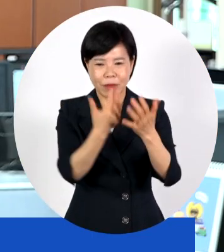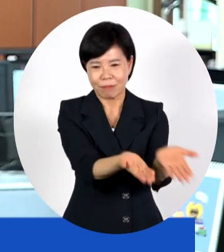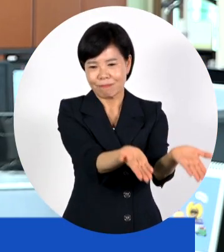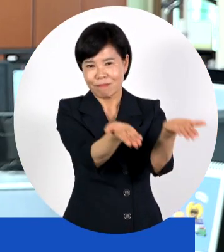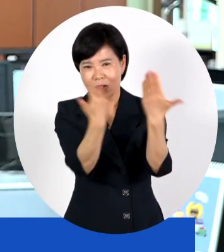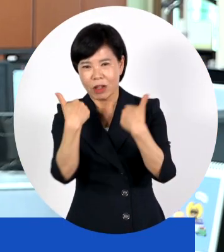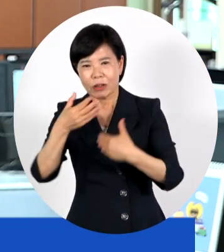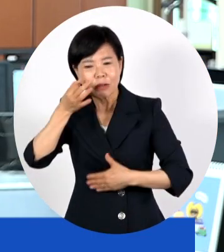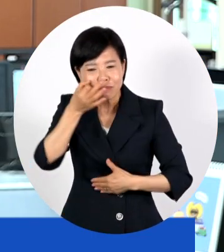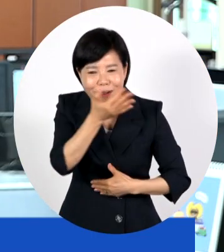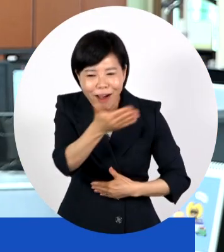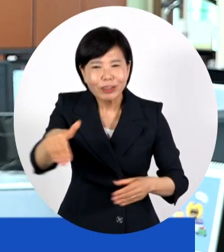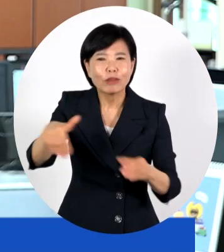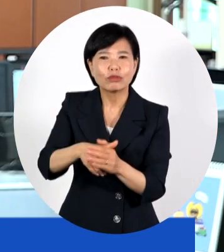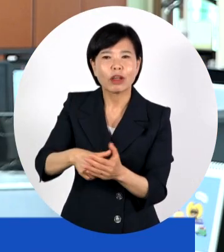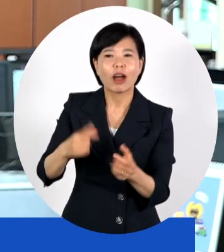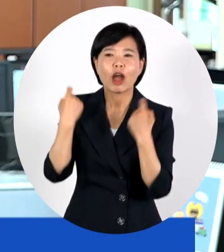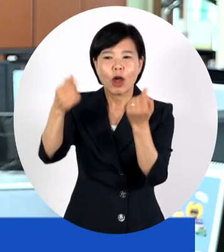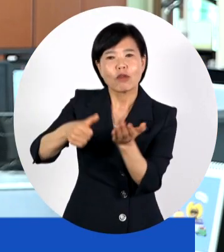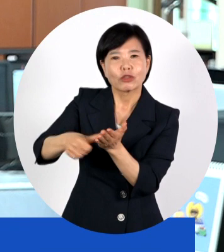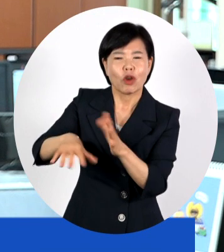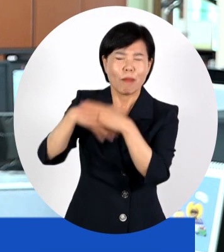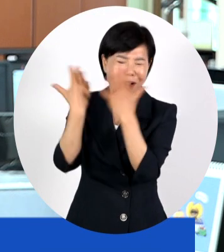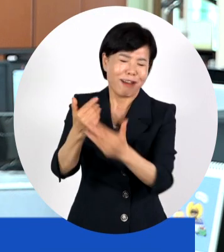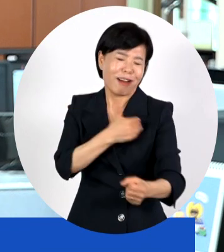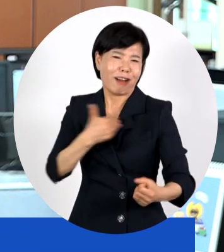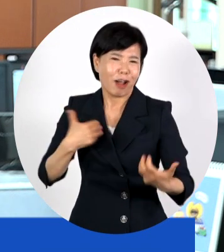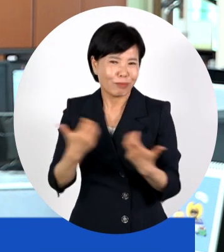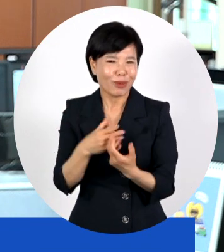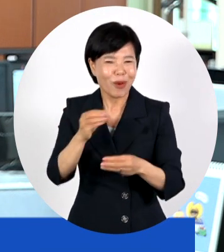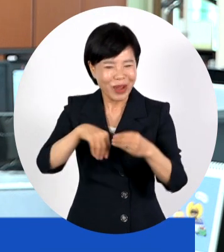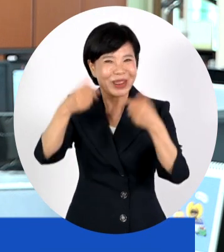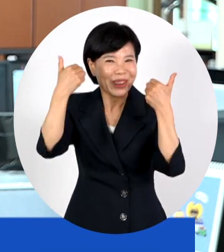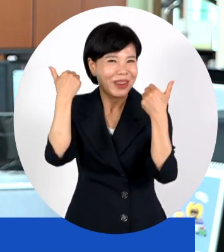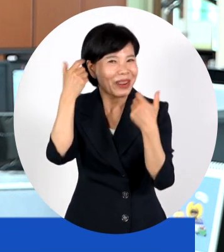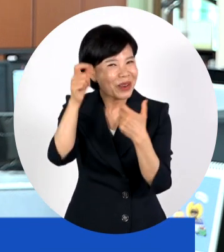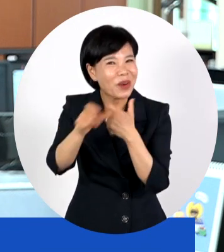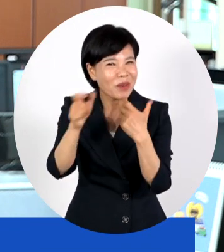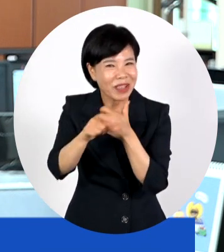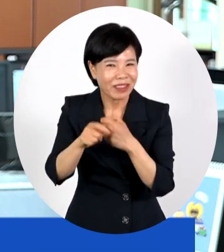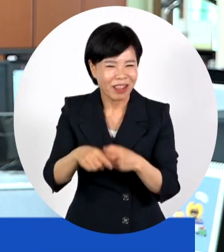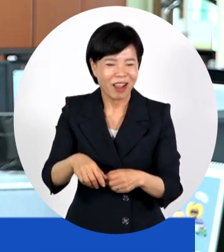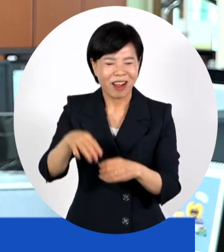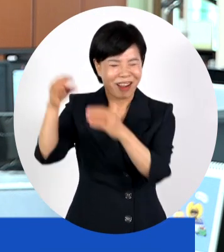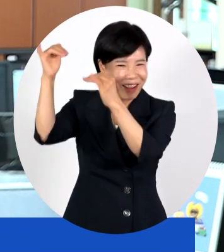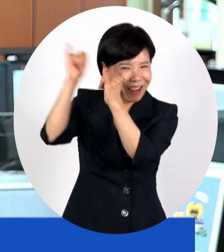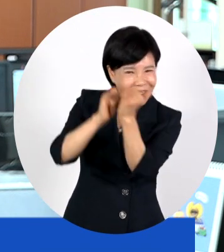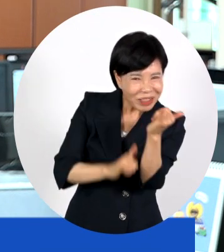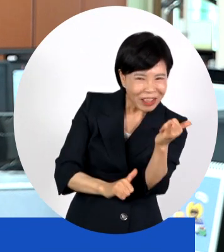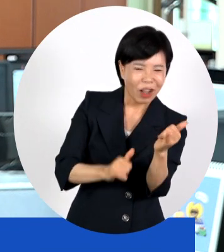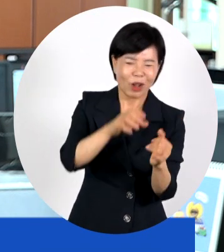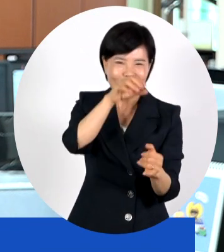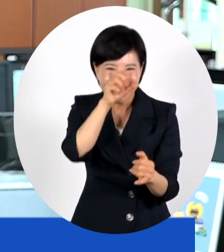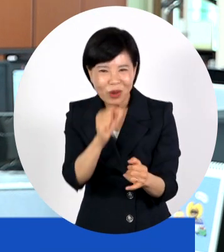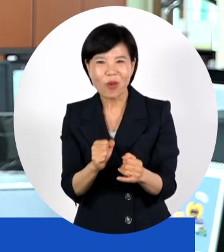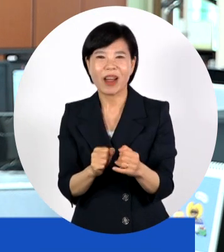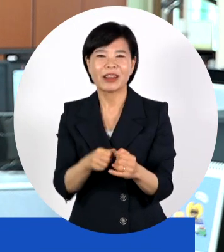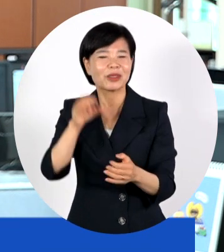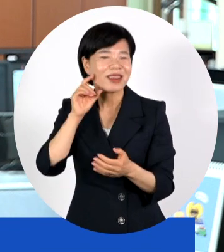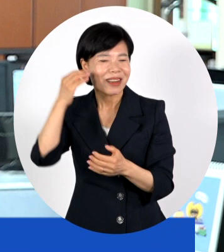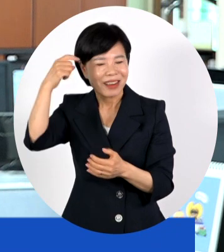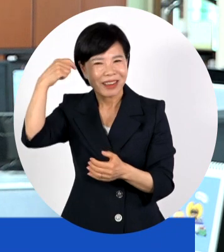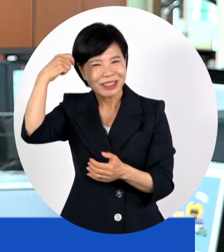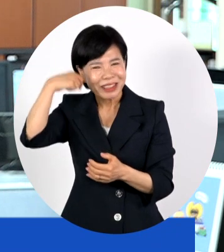성공하면 선보이고 싶은 문화관광 자원이 너무나 풍부해서 오히려 고민입니다. 제주의 고유한 정서를 담으면서도